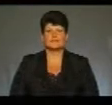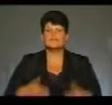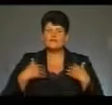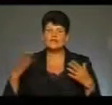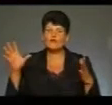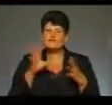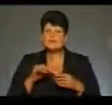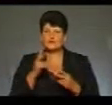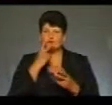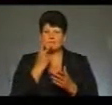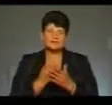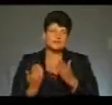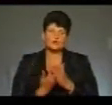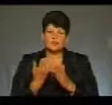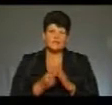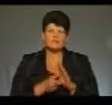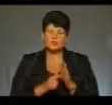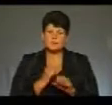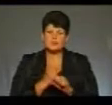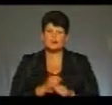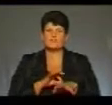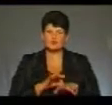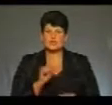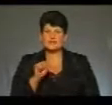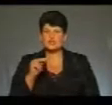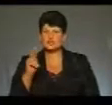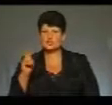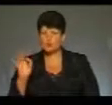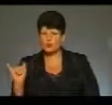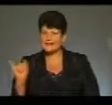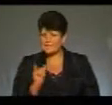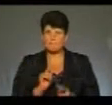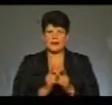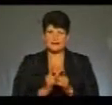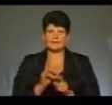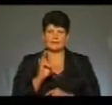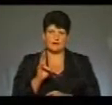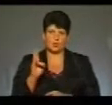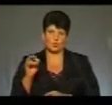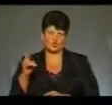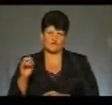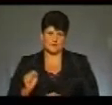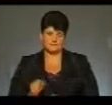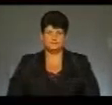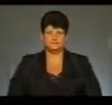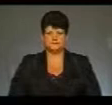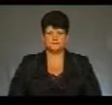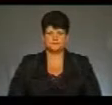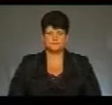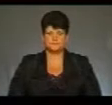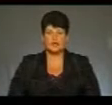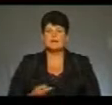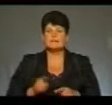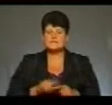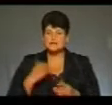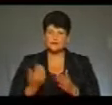Вітаю всіх, хто зараз з нами. Ви дивитесь новини. У студії для вас працюють ведуча Анастасія Чечко і сурдоперекладач Надія Куцовська. І у цьому випуску